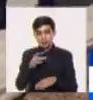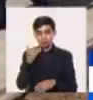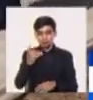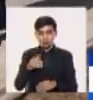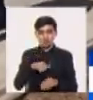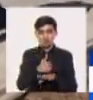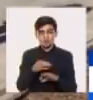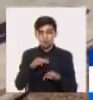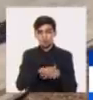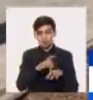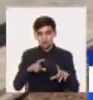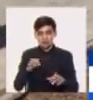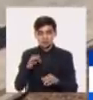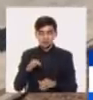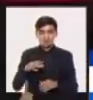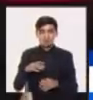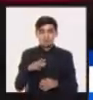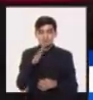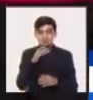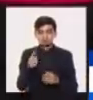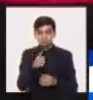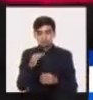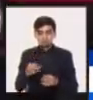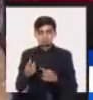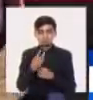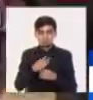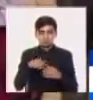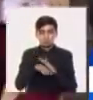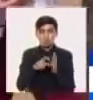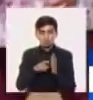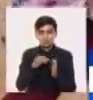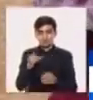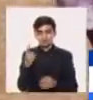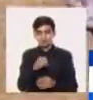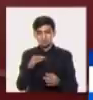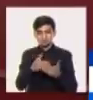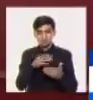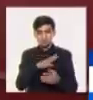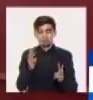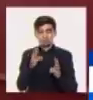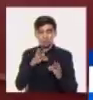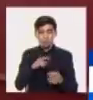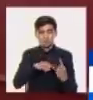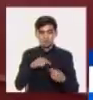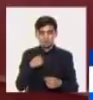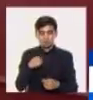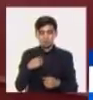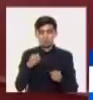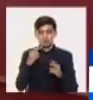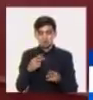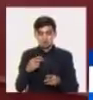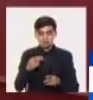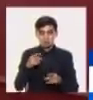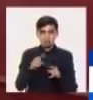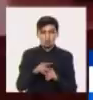топталған тұрғындарды сәлден соң ғимарат ішіне жинап алып, бір апта бұрын болған өрттен кейін кәсіпкерлердің күйімен енді ғана танысып жатқандай болды.